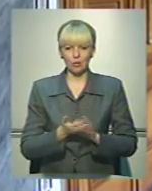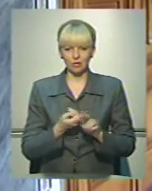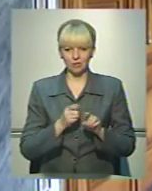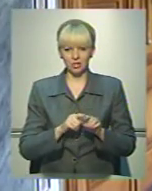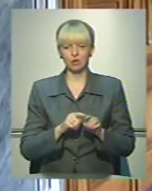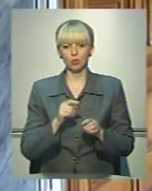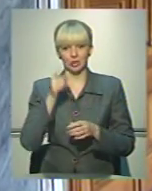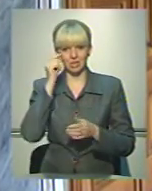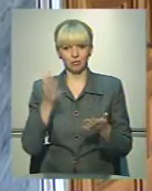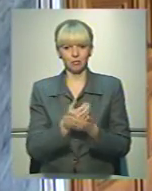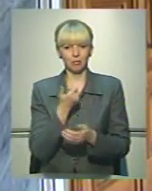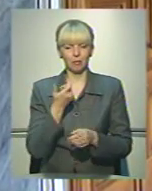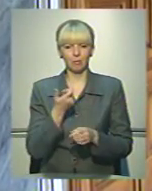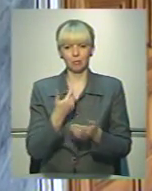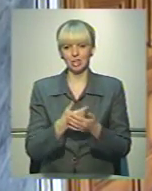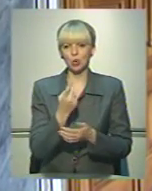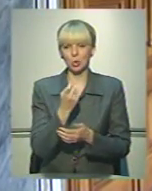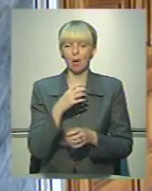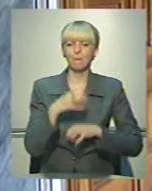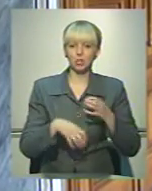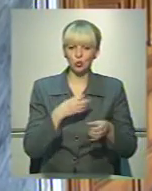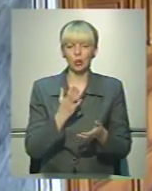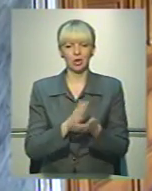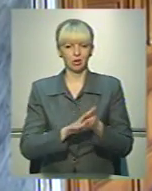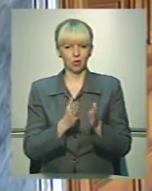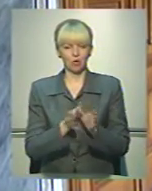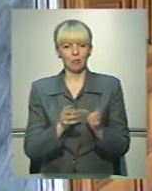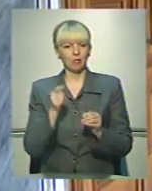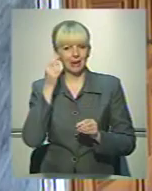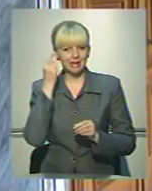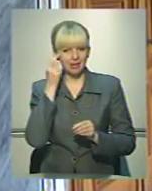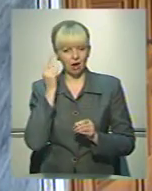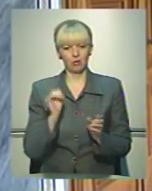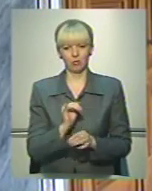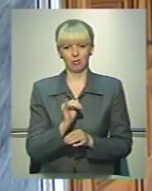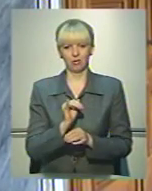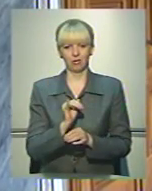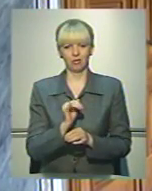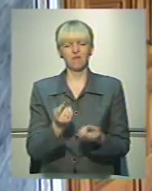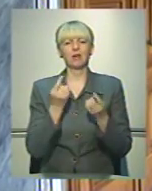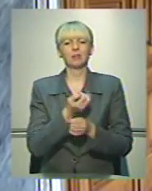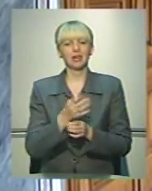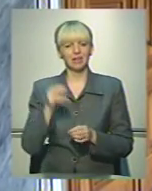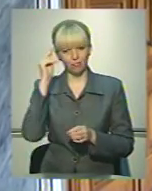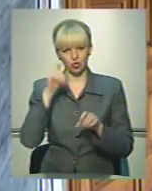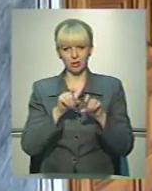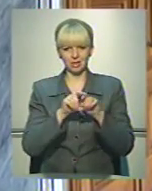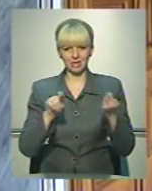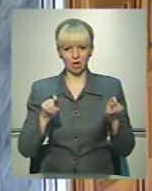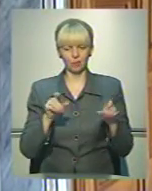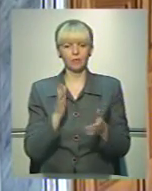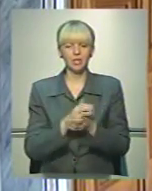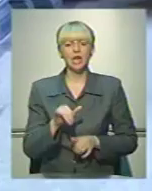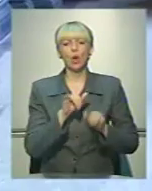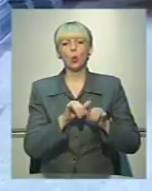цифра сягнула близько 100 міжнародних, є договір з Китаєм і з великою кількістю навчальних закладів. Тобто є